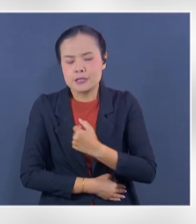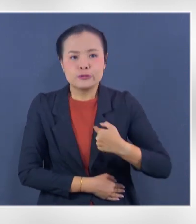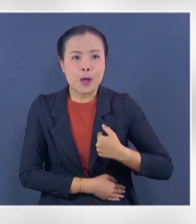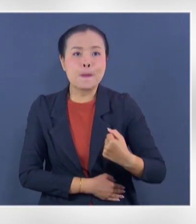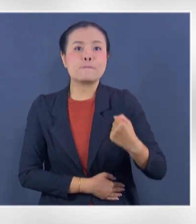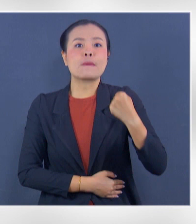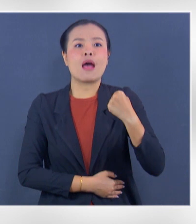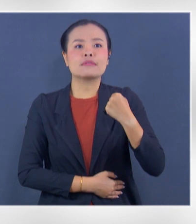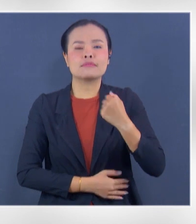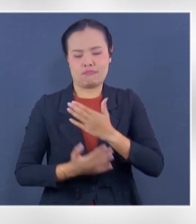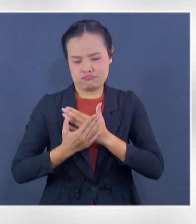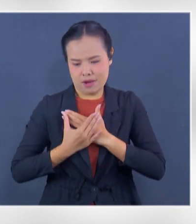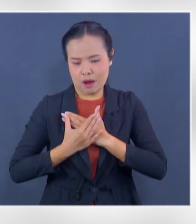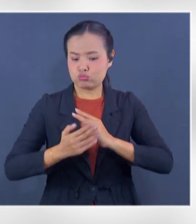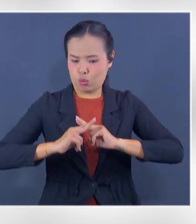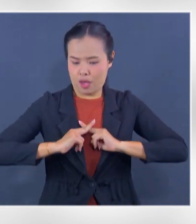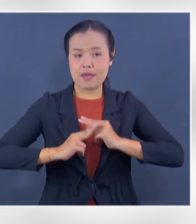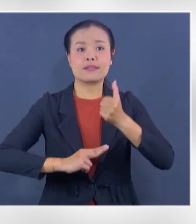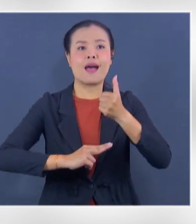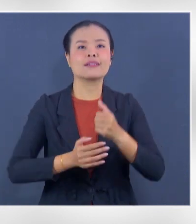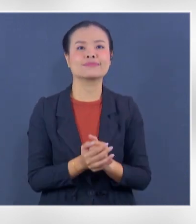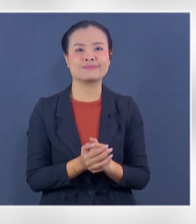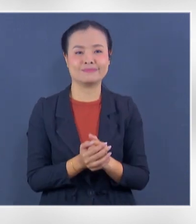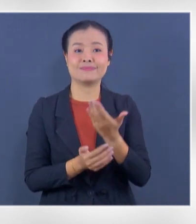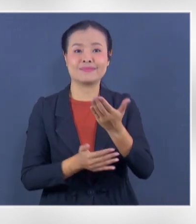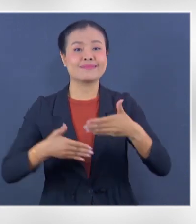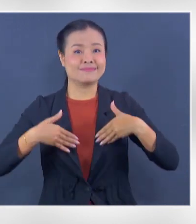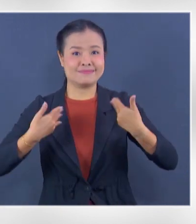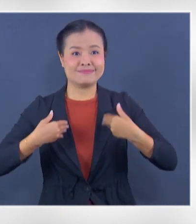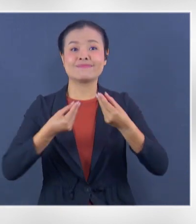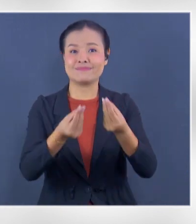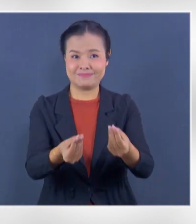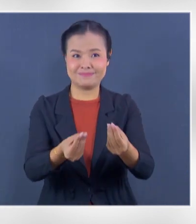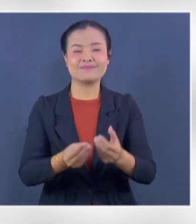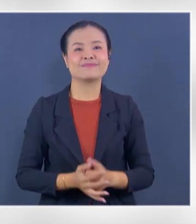ความรักและเชื่อมั่นในตัวเองอีกครั้งทางก็สิบสามบันเทิงก็ต้องขอแสดงความยินดีกับเมย่าด้วยนะคะ